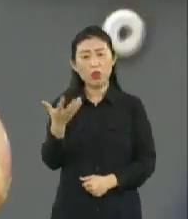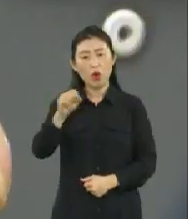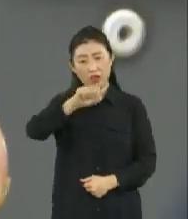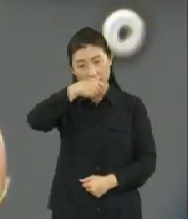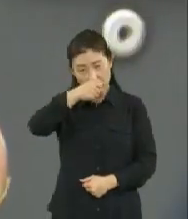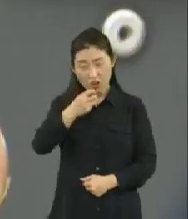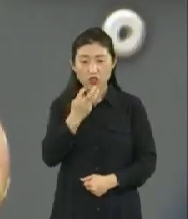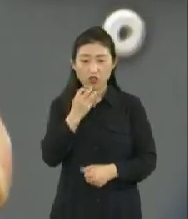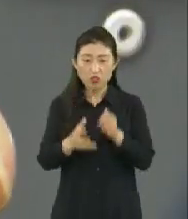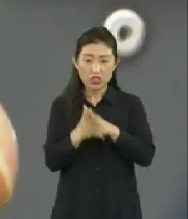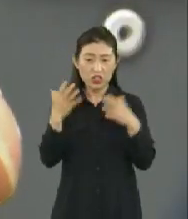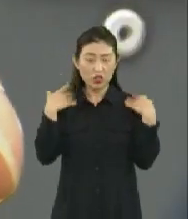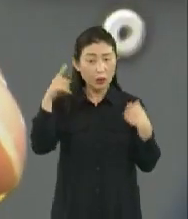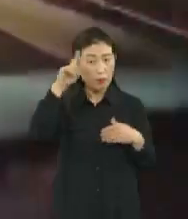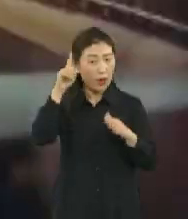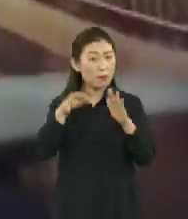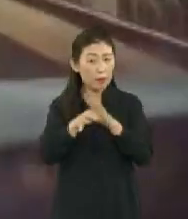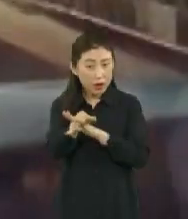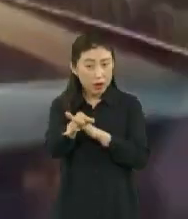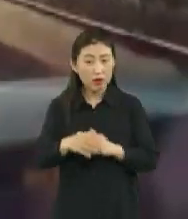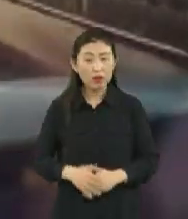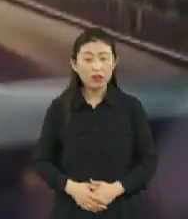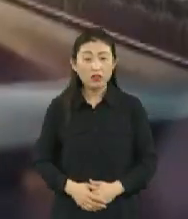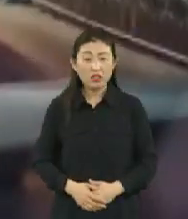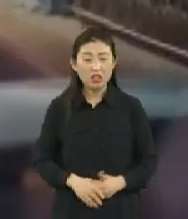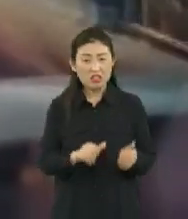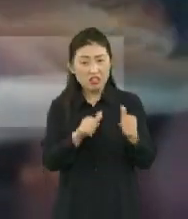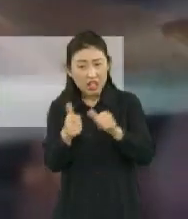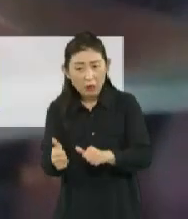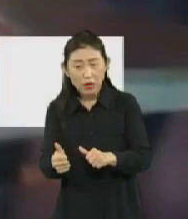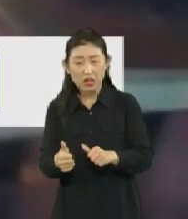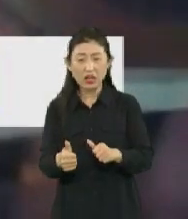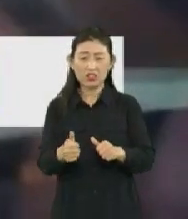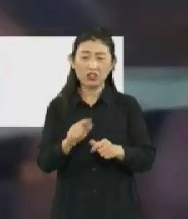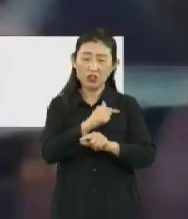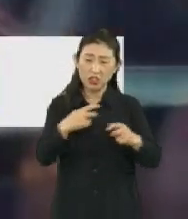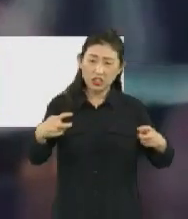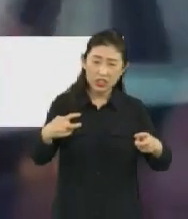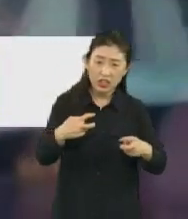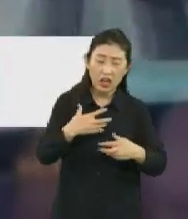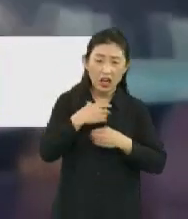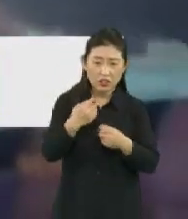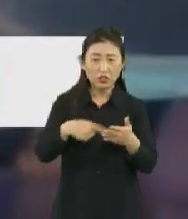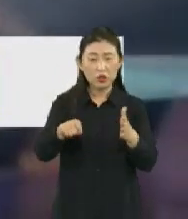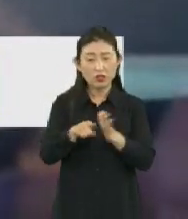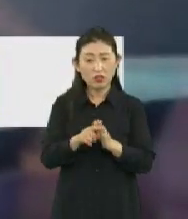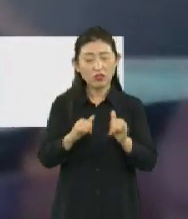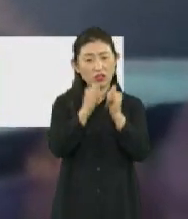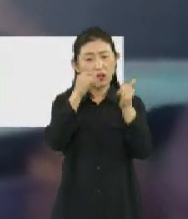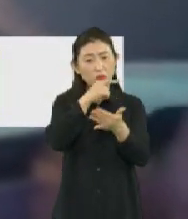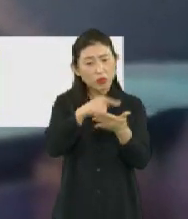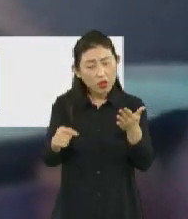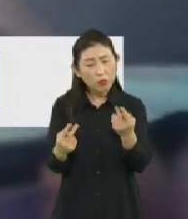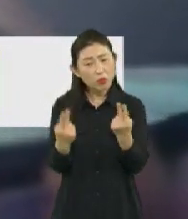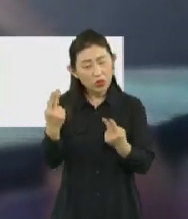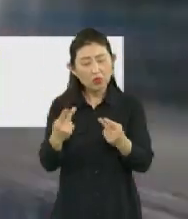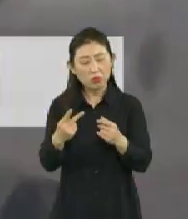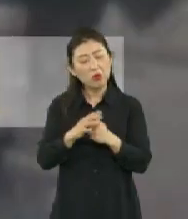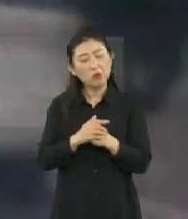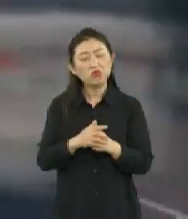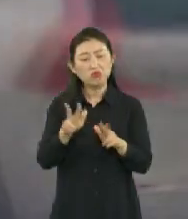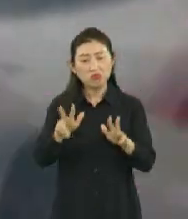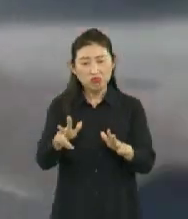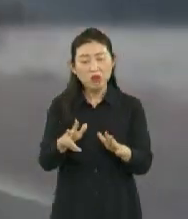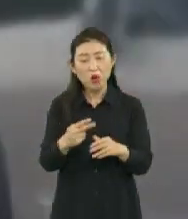원을 서울시가 전액 부담합니다. 배달 사망 사고와 시민교통안전을 위한 사회적 비용과 비교하면 충분히 투입할